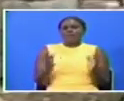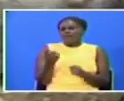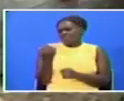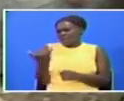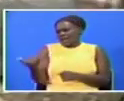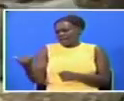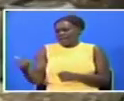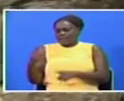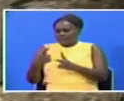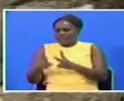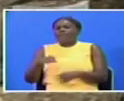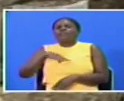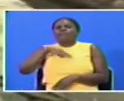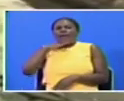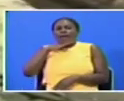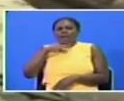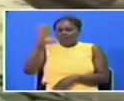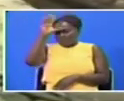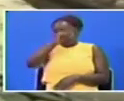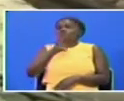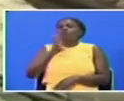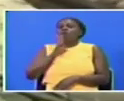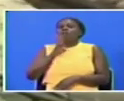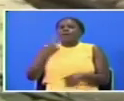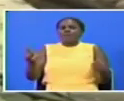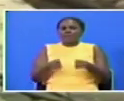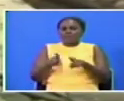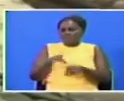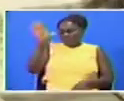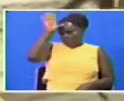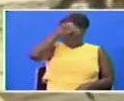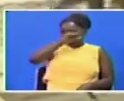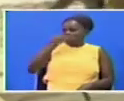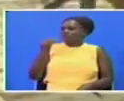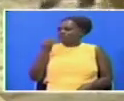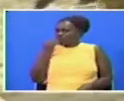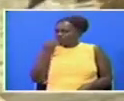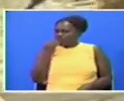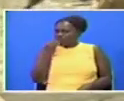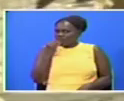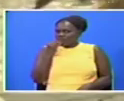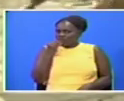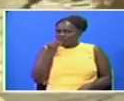wachanga wakaanza kufa, sio kukosa maji tu, ila pia chakula.